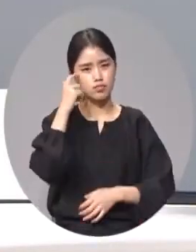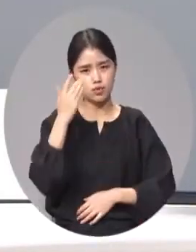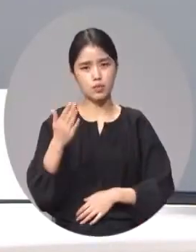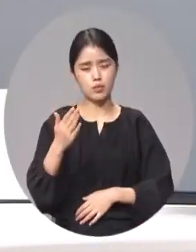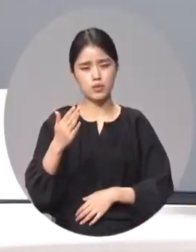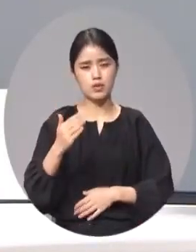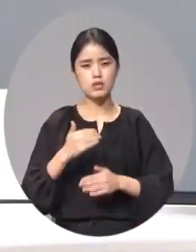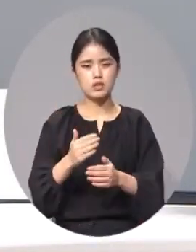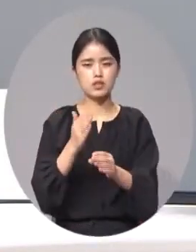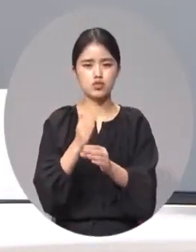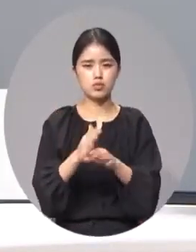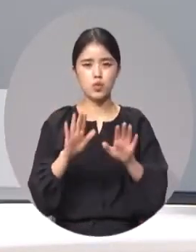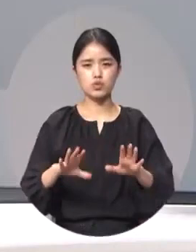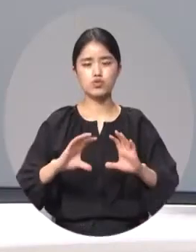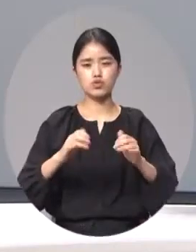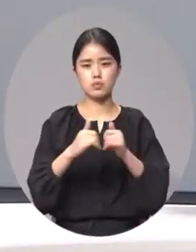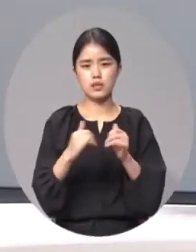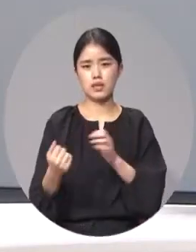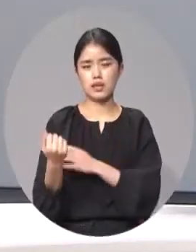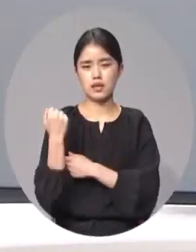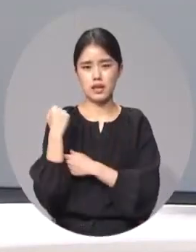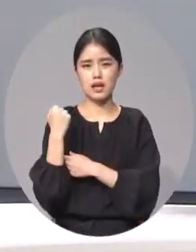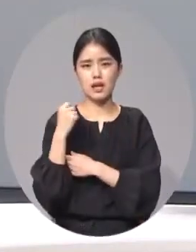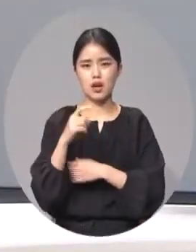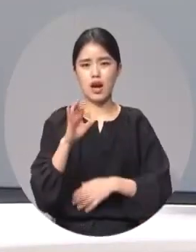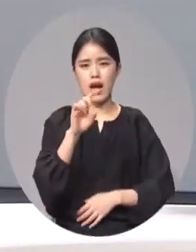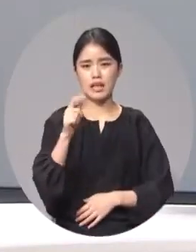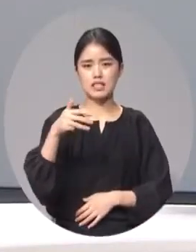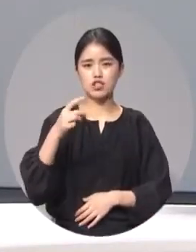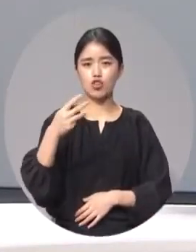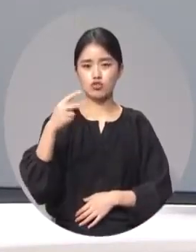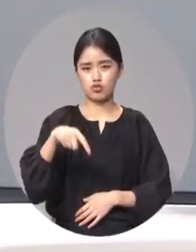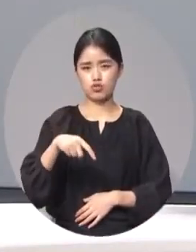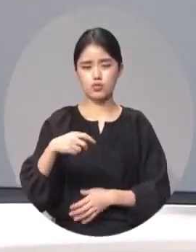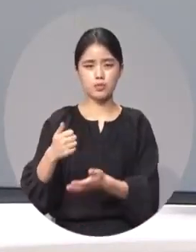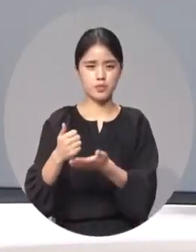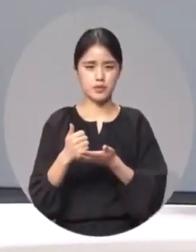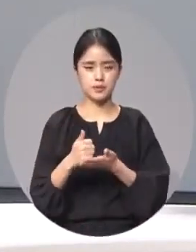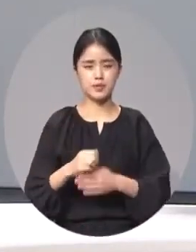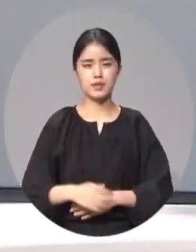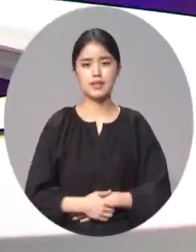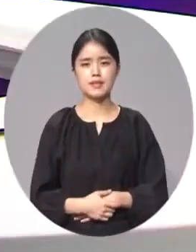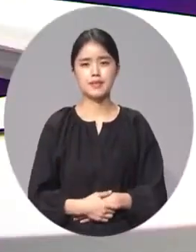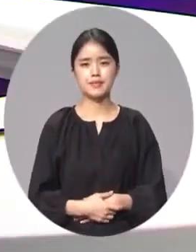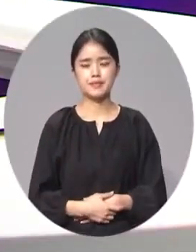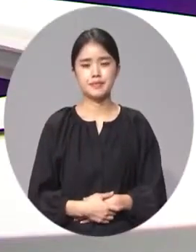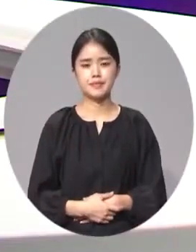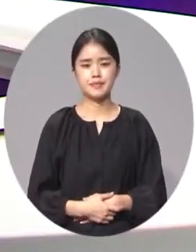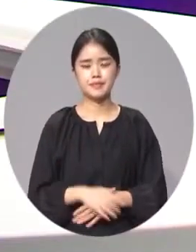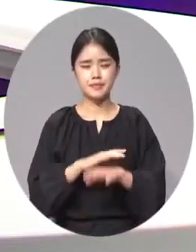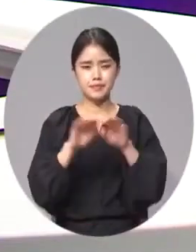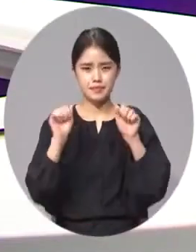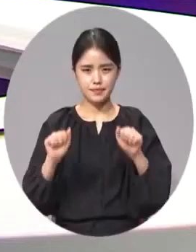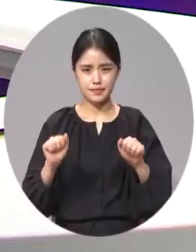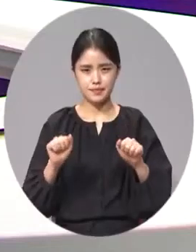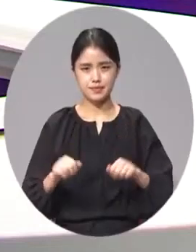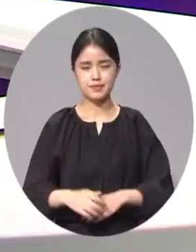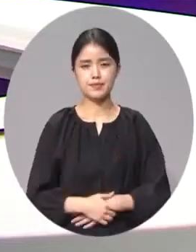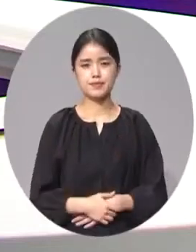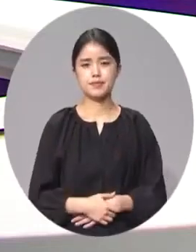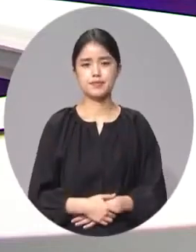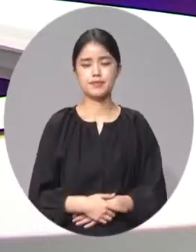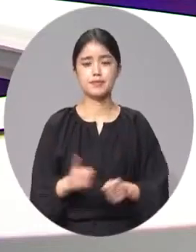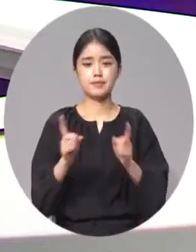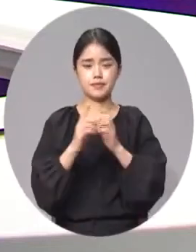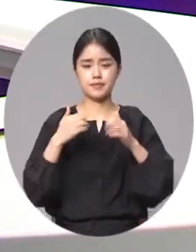오늘은 국민의 당 안철수 후보가 저희 전쟁 pc 의 시체 주 에 나와 있습니다 한번 만나보도록 하겠습니다 소니 안녕하십니까 네